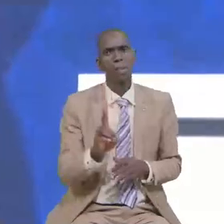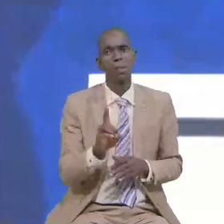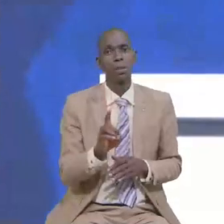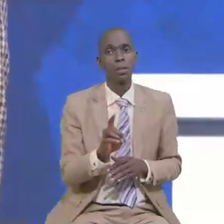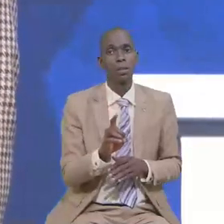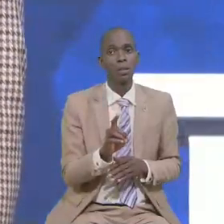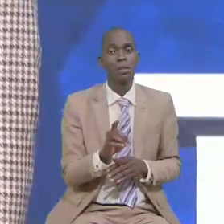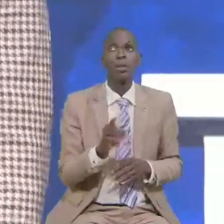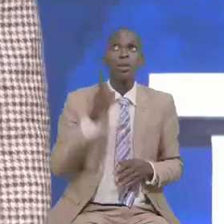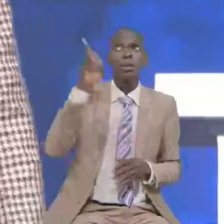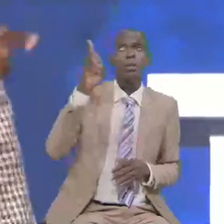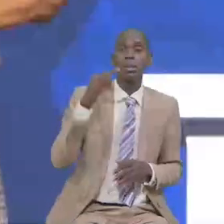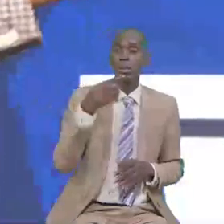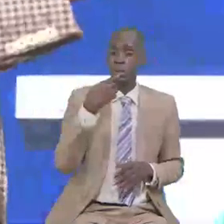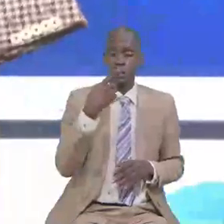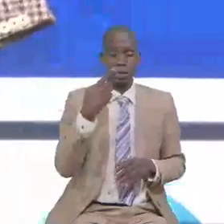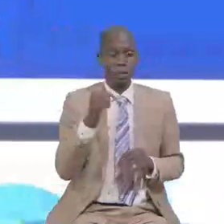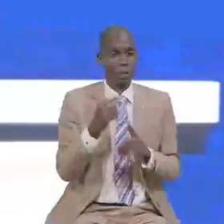C'est lui qui a dit, lève-toi.